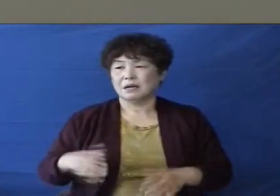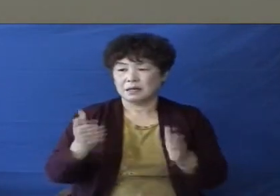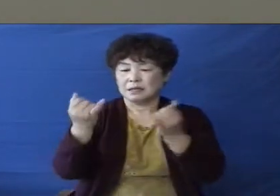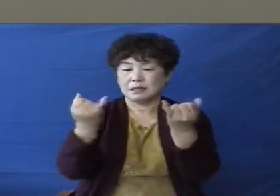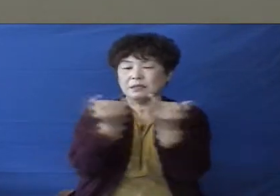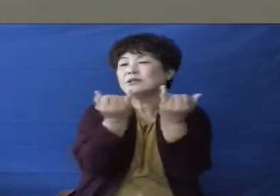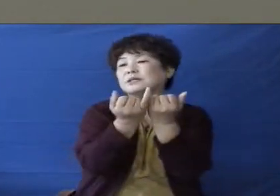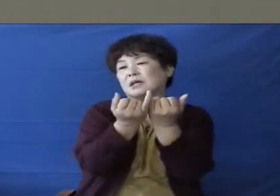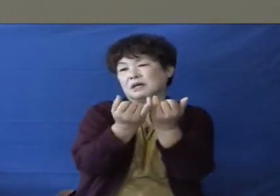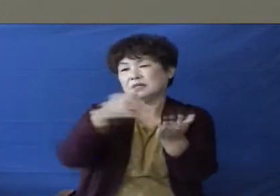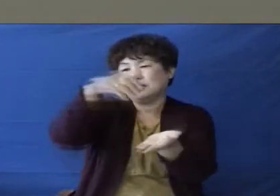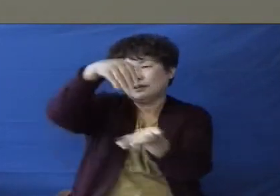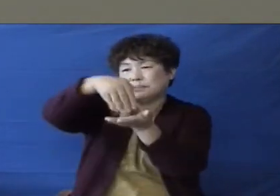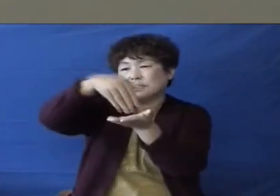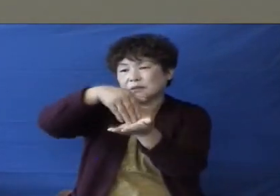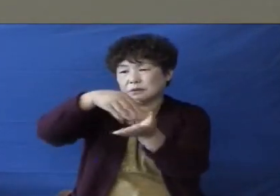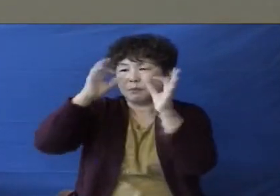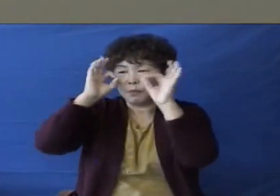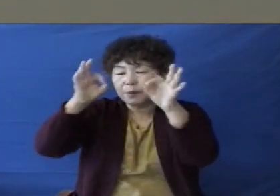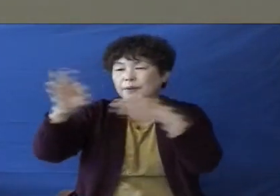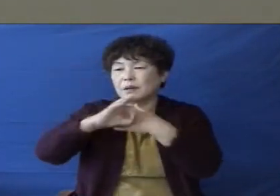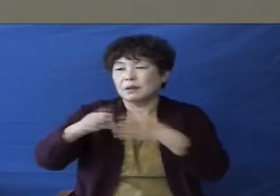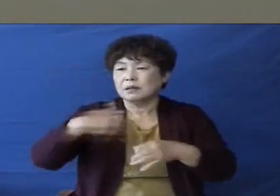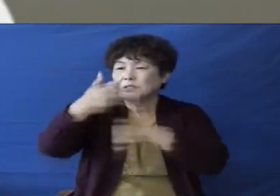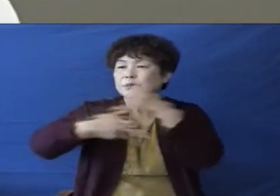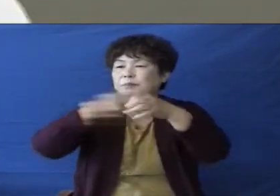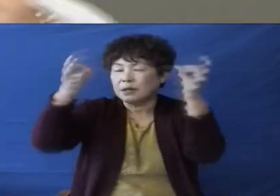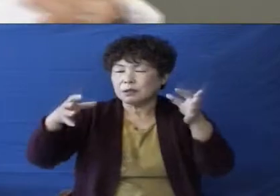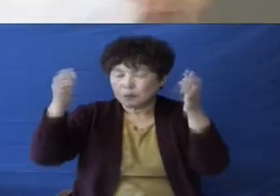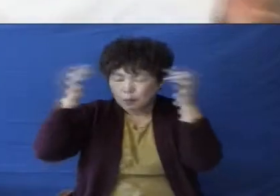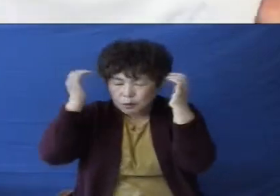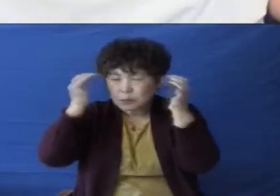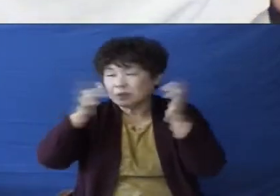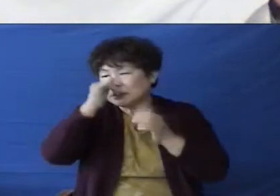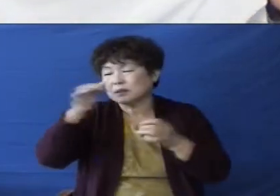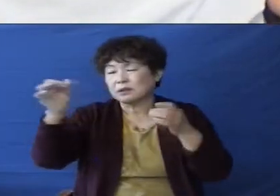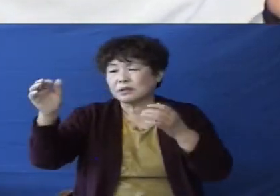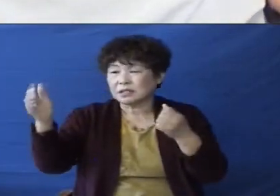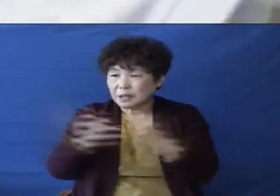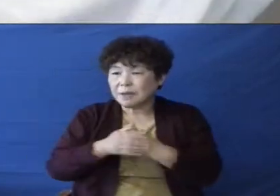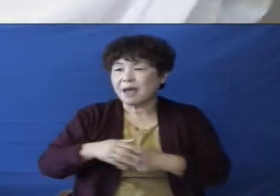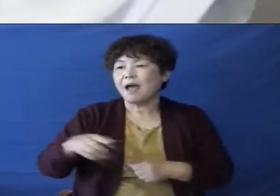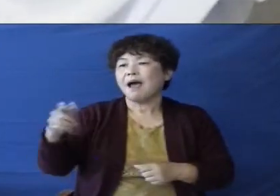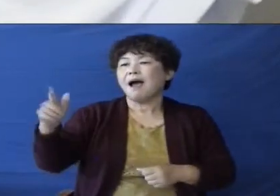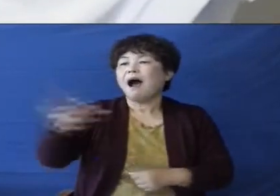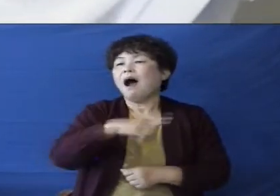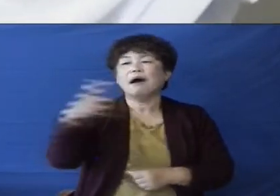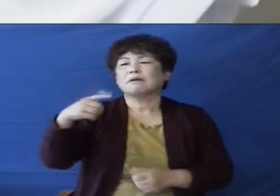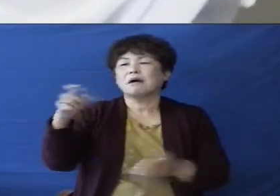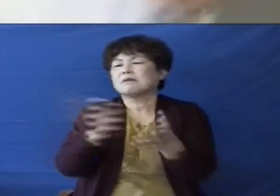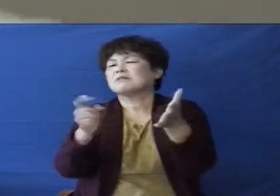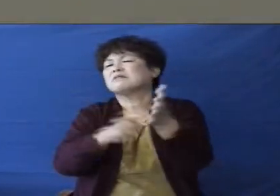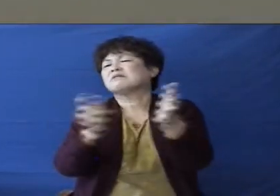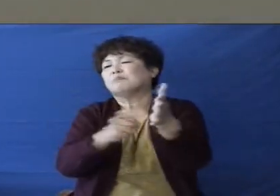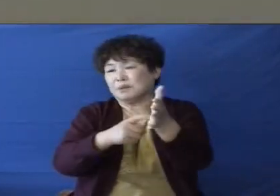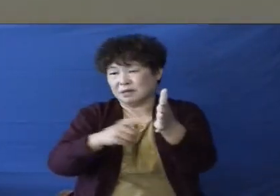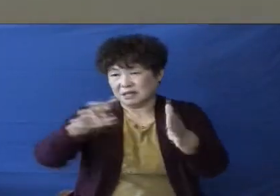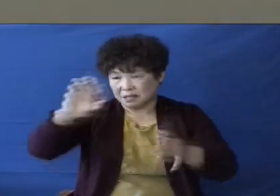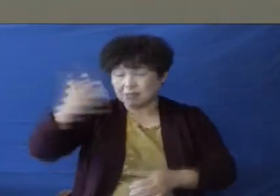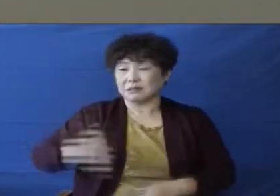동안이나 고통을 당해 짜 나요 그러면 그 기간동안에는 왜 하나님이 아무것도 안 하시다가 갑자기